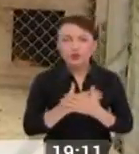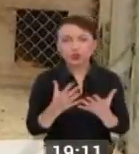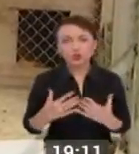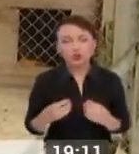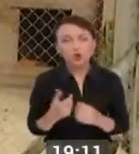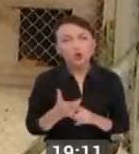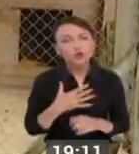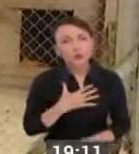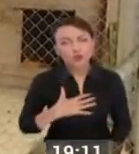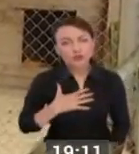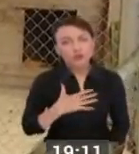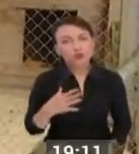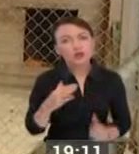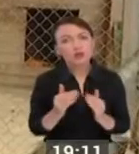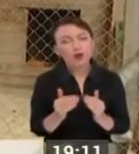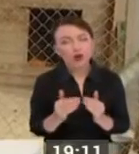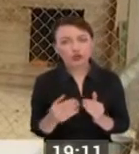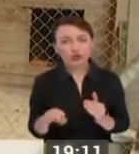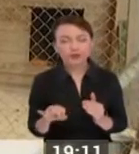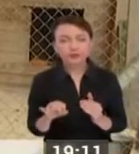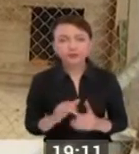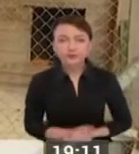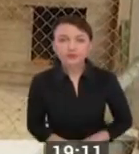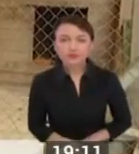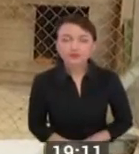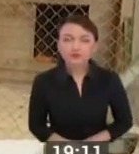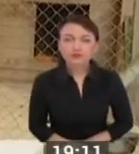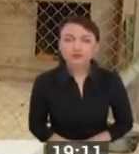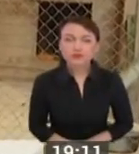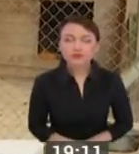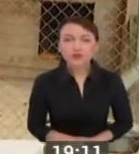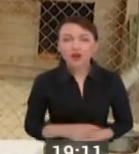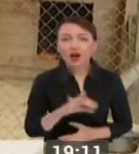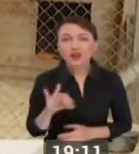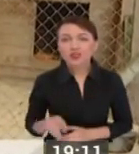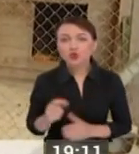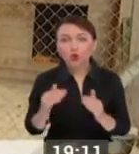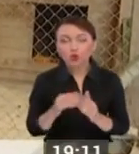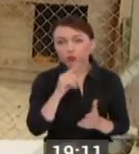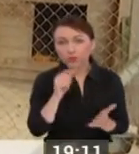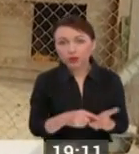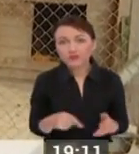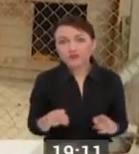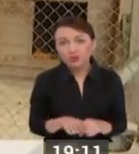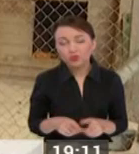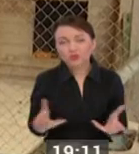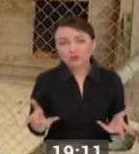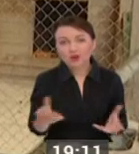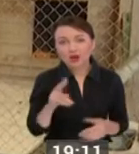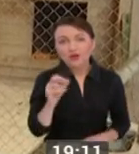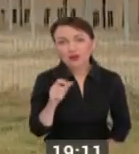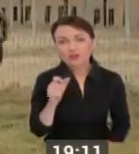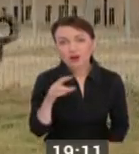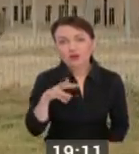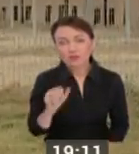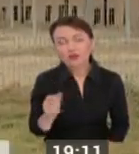сильно переживає, тому що був домашній, а із дому попасти в таку казарму, тобто перенес